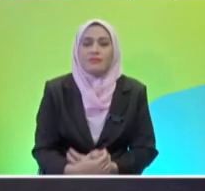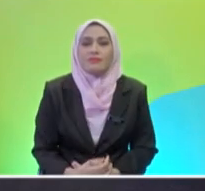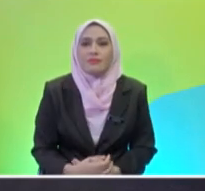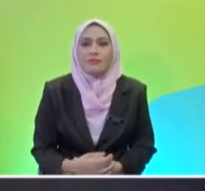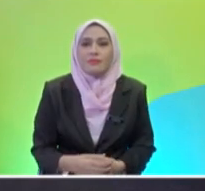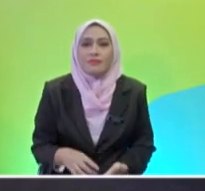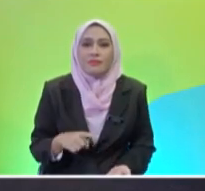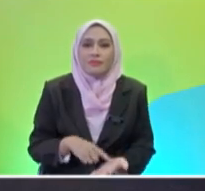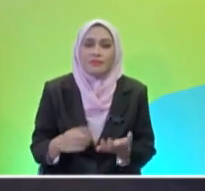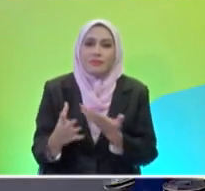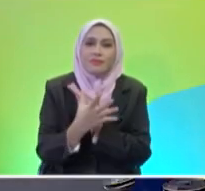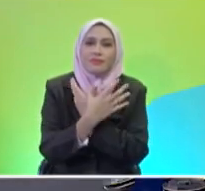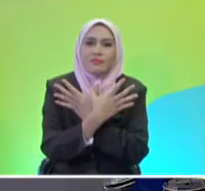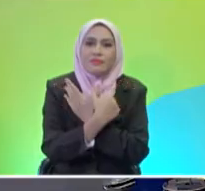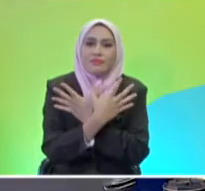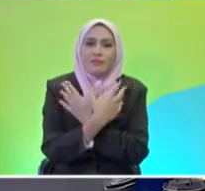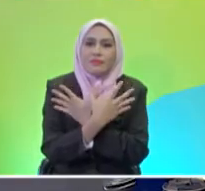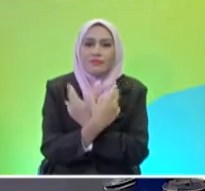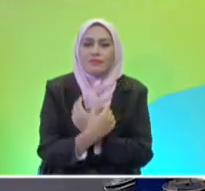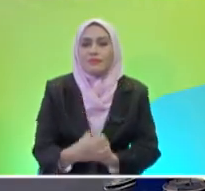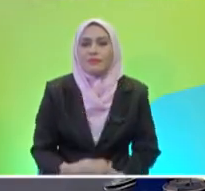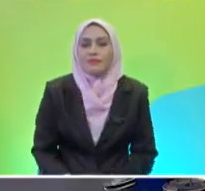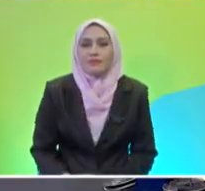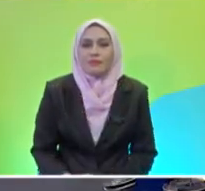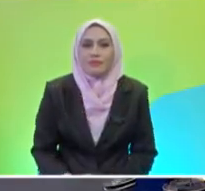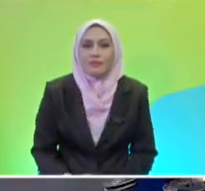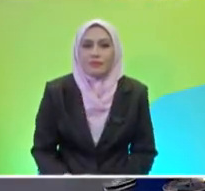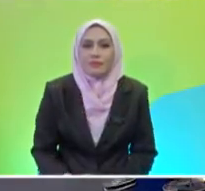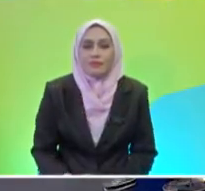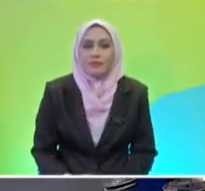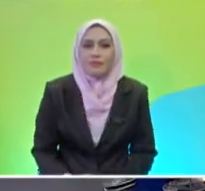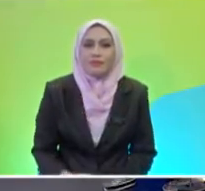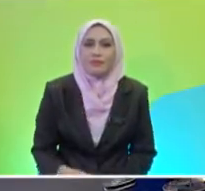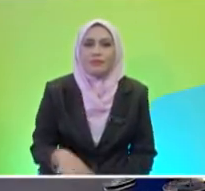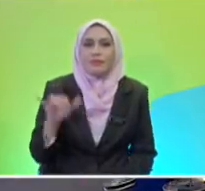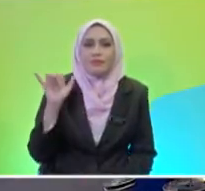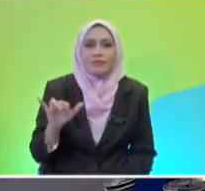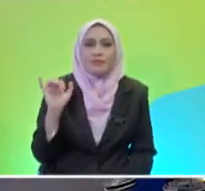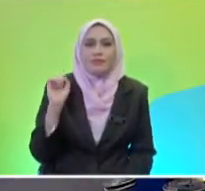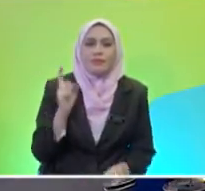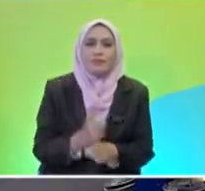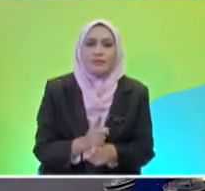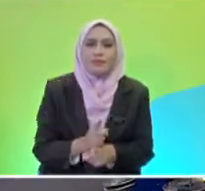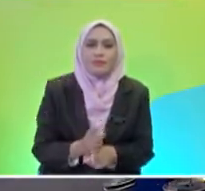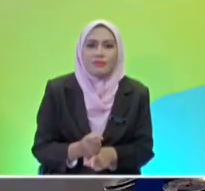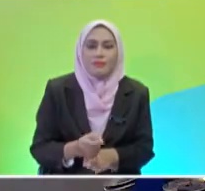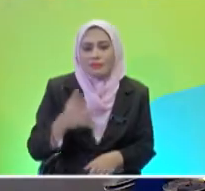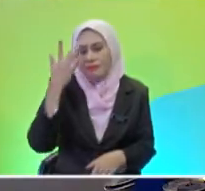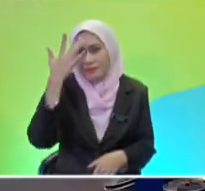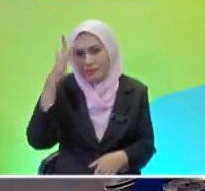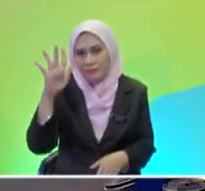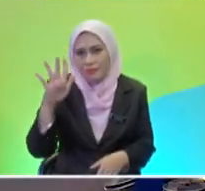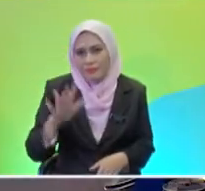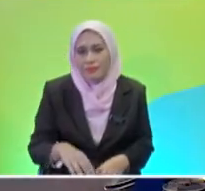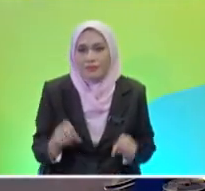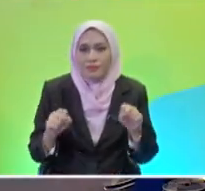dia. Rama-rama. Kita letakkan dekat sini, cikgu. Ya, pandai kita bagi tepukan. Okey, kita nyanyi satu